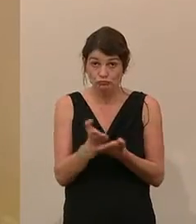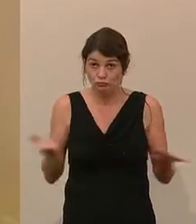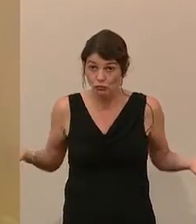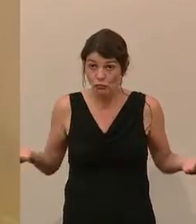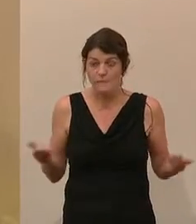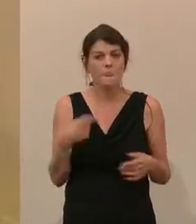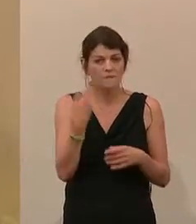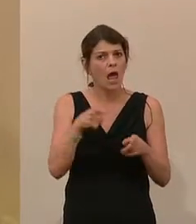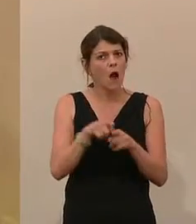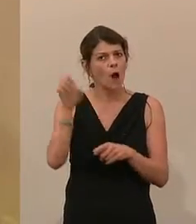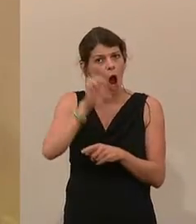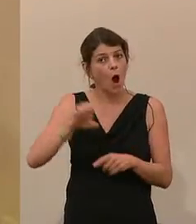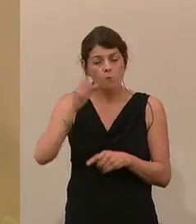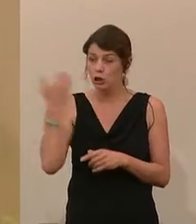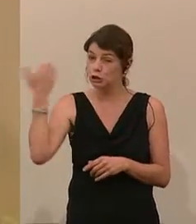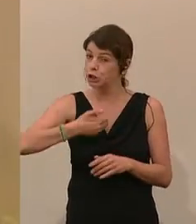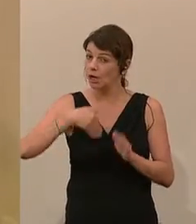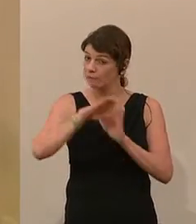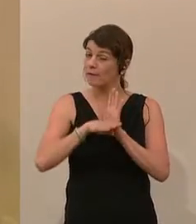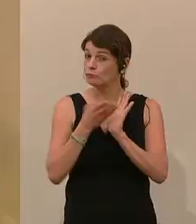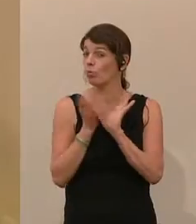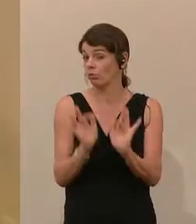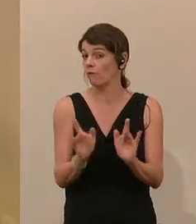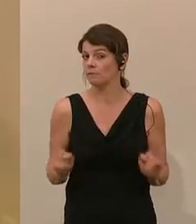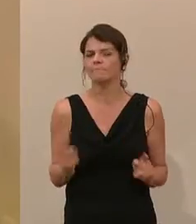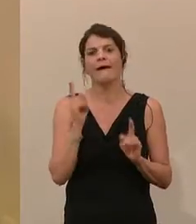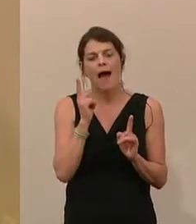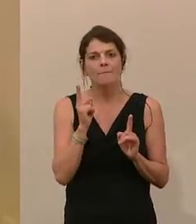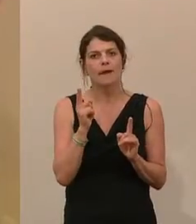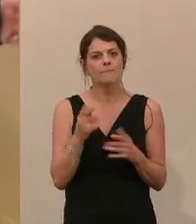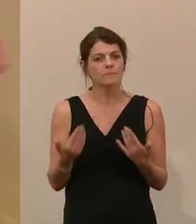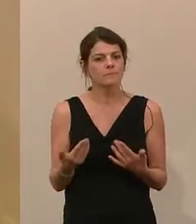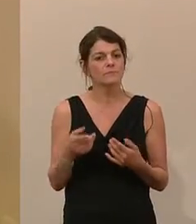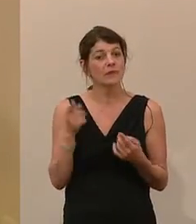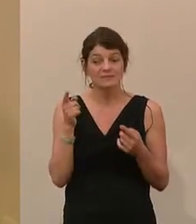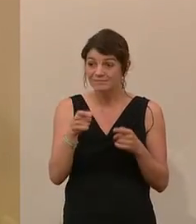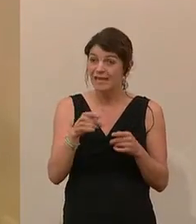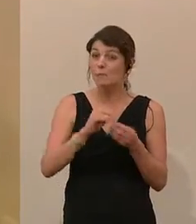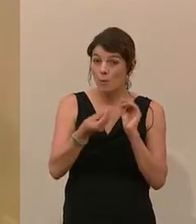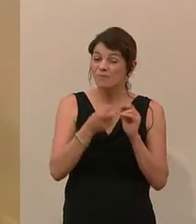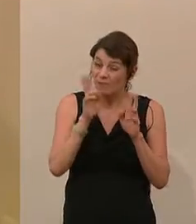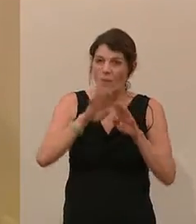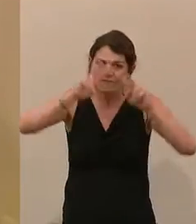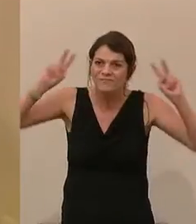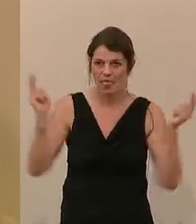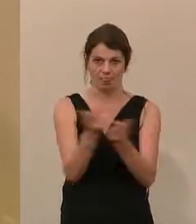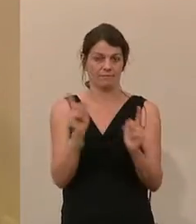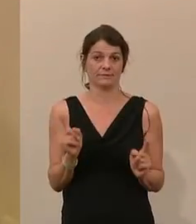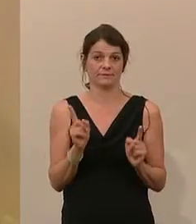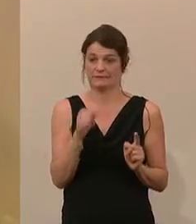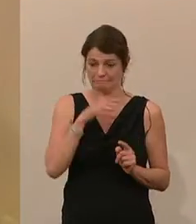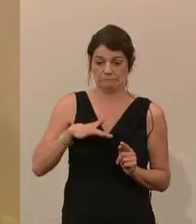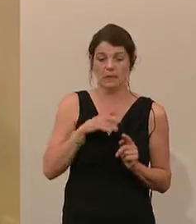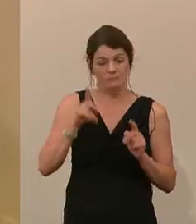wir haben auch in Europa strenge Regeln dahingehend schon. Jedoch, das ist ein weltweites Problem, ein